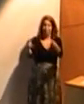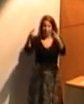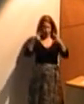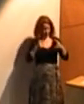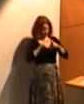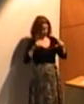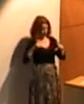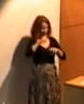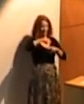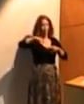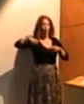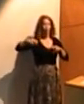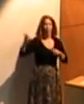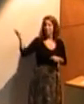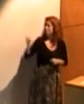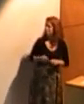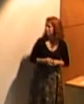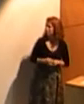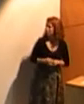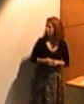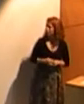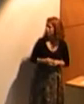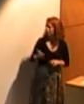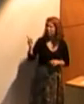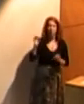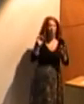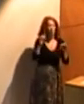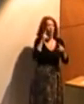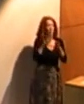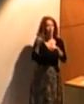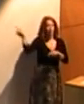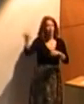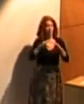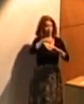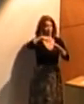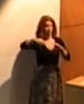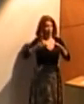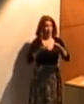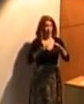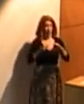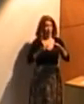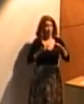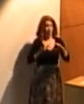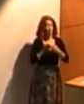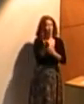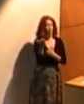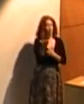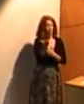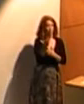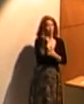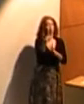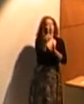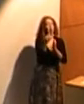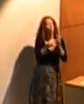on va peut-être pas très bien je pense qu'on le voit sur l'image et gagne une briques de lego ça signifie bien et vous voyez d'ailleurs que le logo à